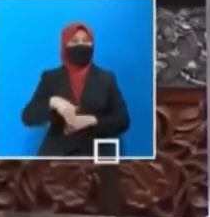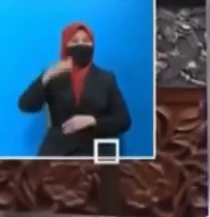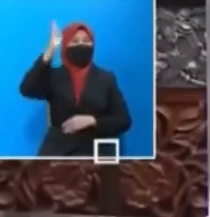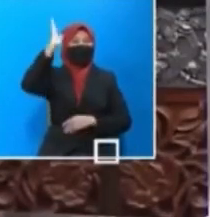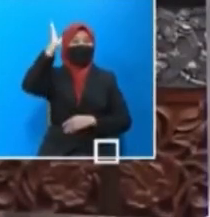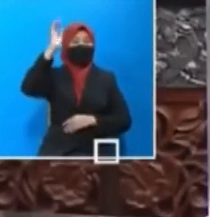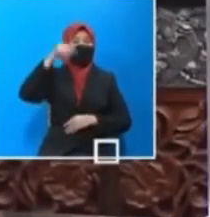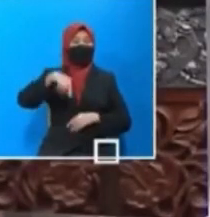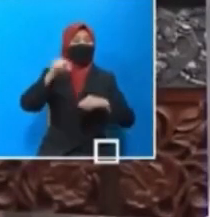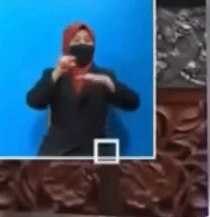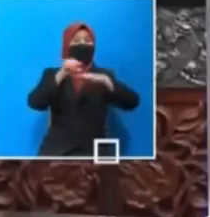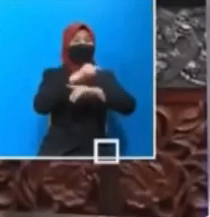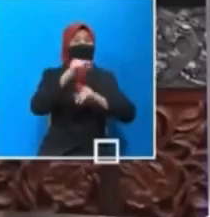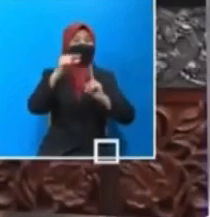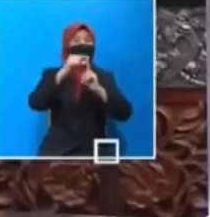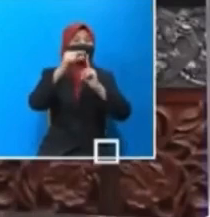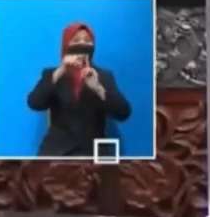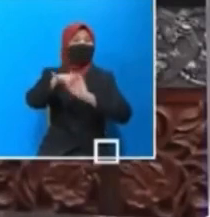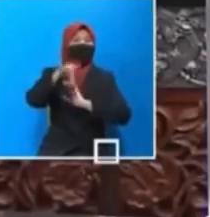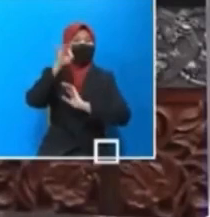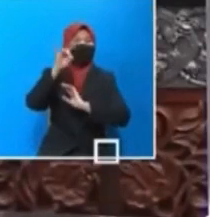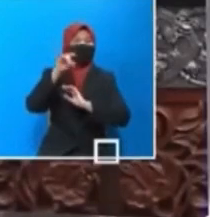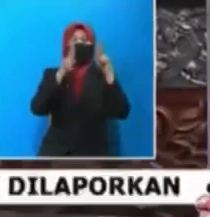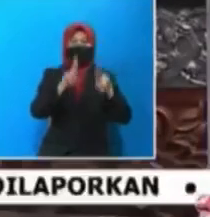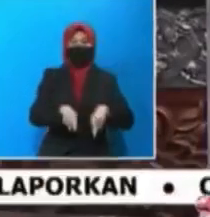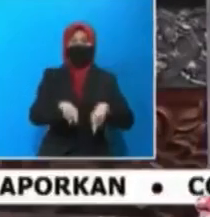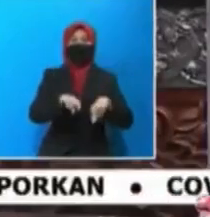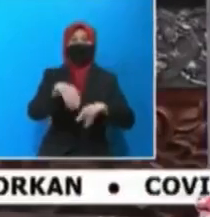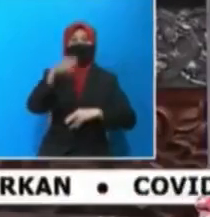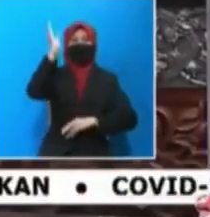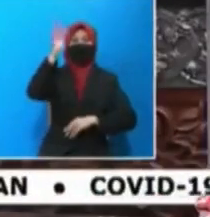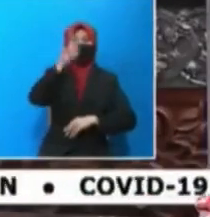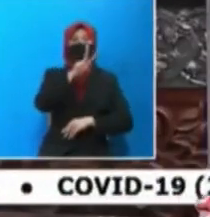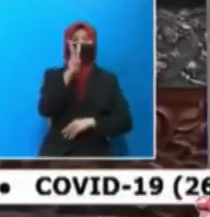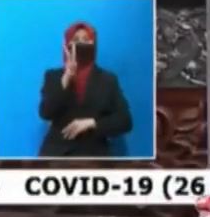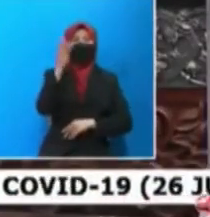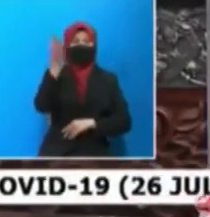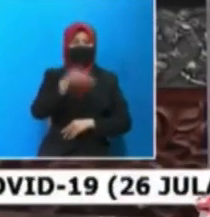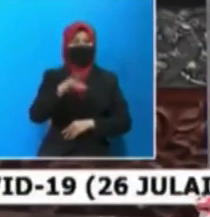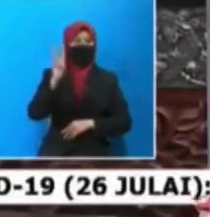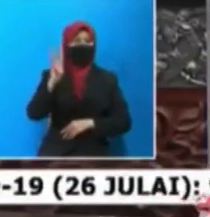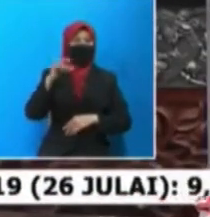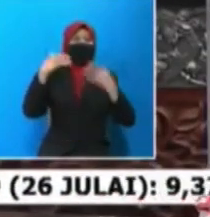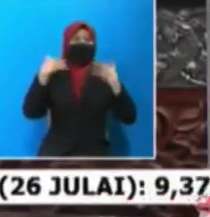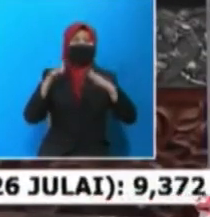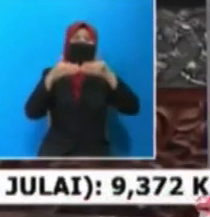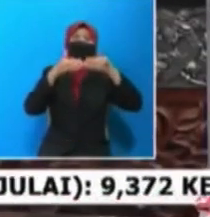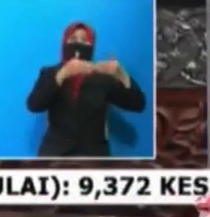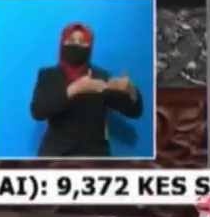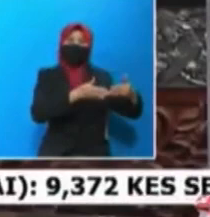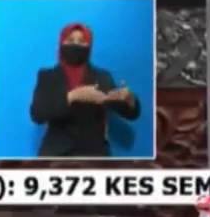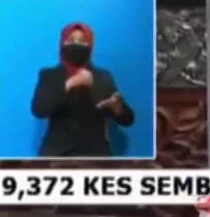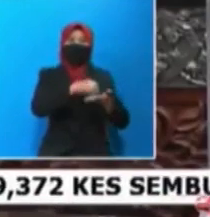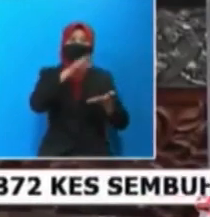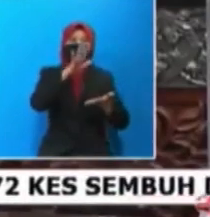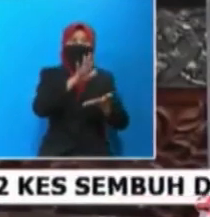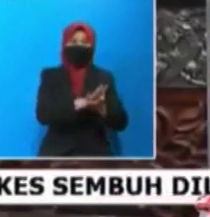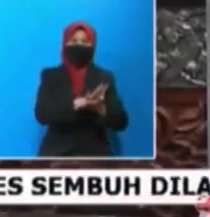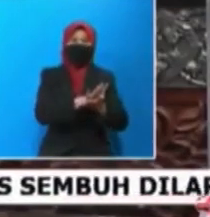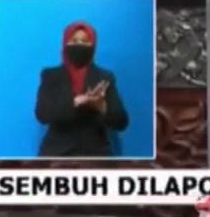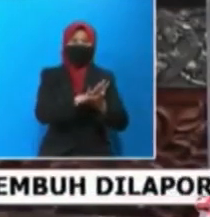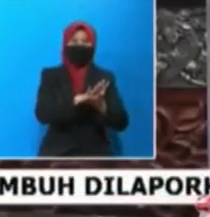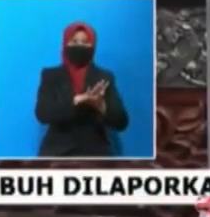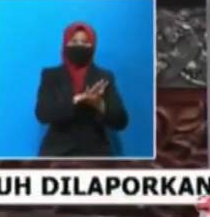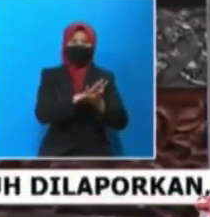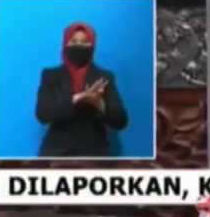Parlimen ke-14 bagi Dewan Rakyat bersidang 26 Julai. Kemudian disambung lagi, document speaks louder than